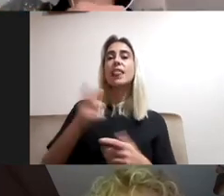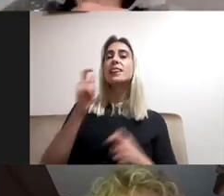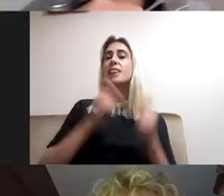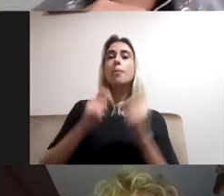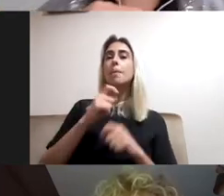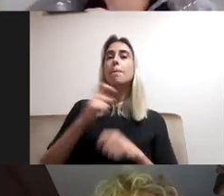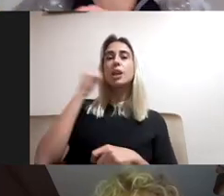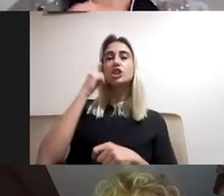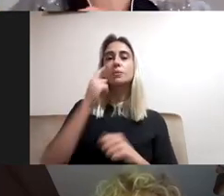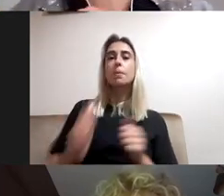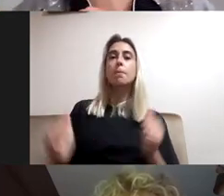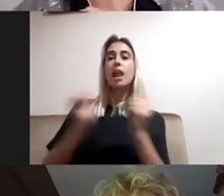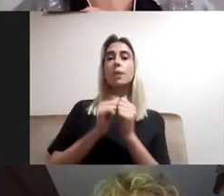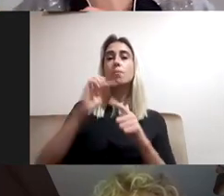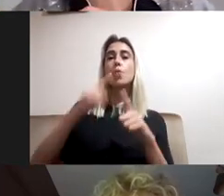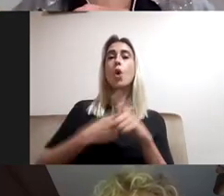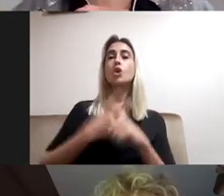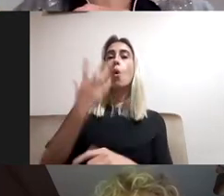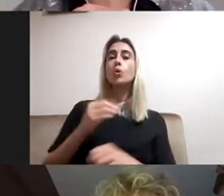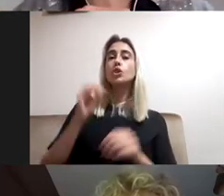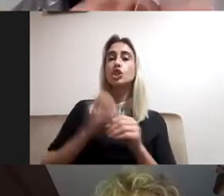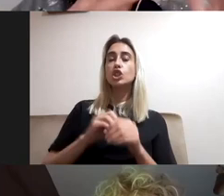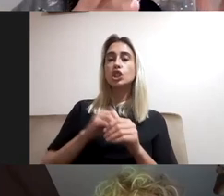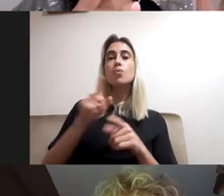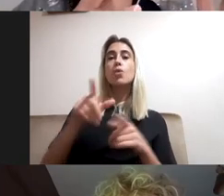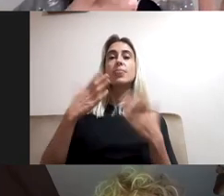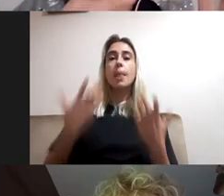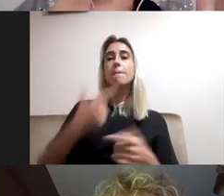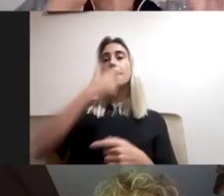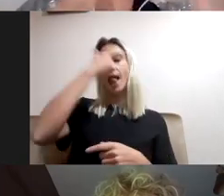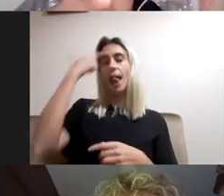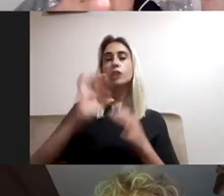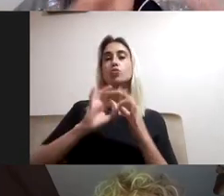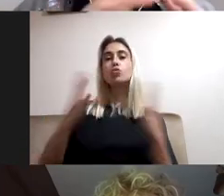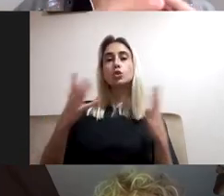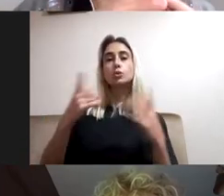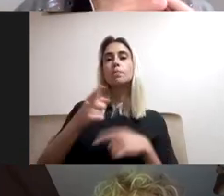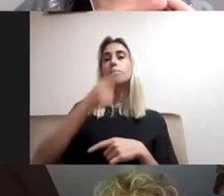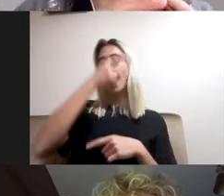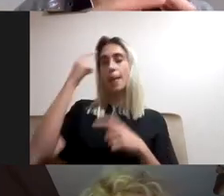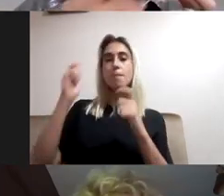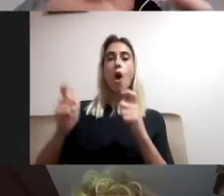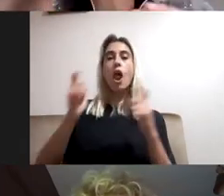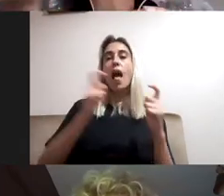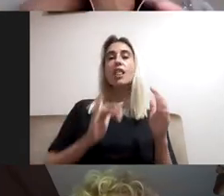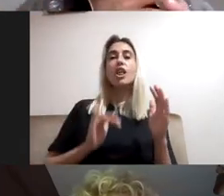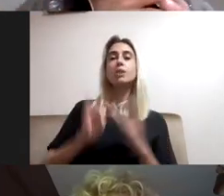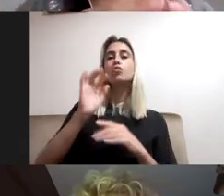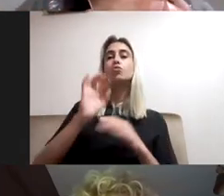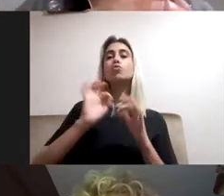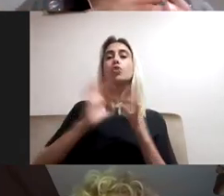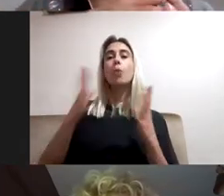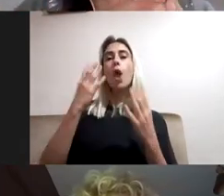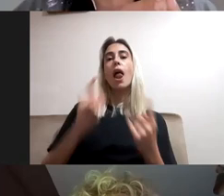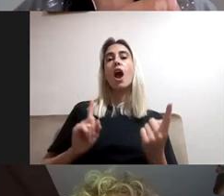bilişimle birleştirdiğiniz bir proje olduğu için bu tabii belli bir çözüme, belli bir bölgede yaşanan probleme ilişkin bir çözüm olarak